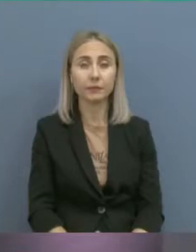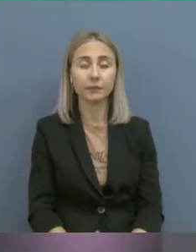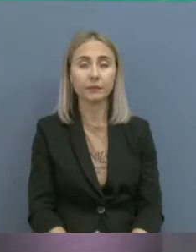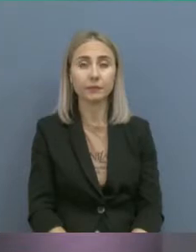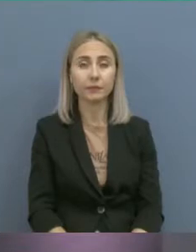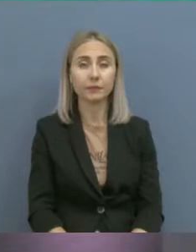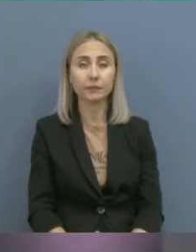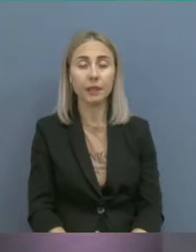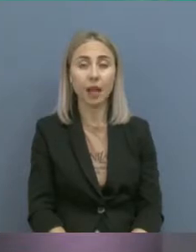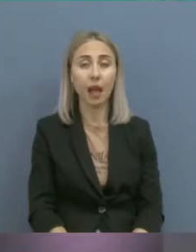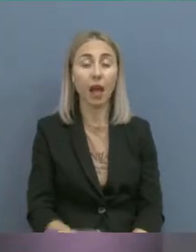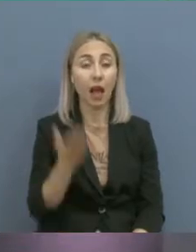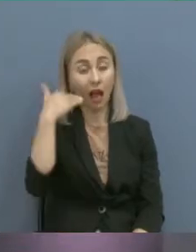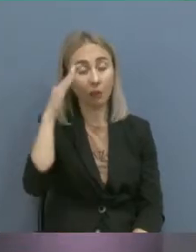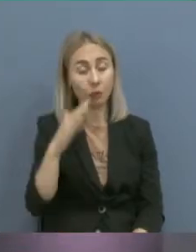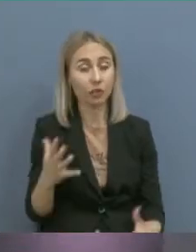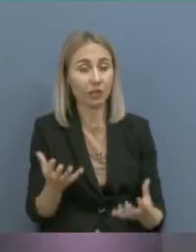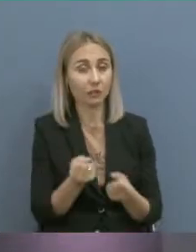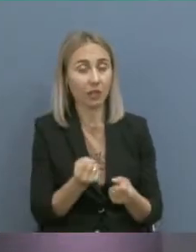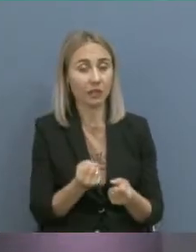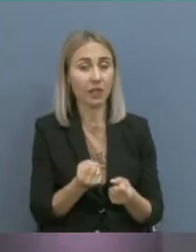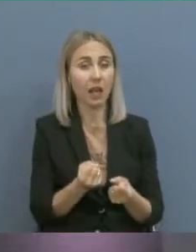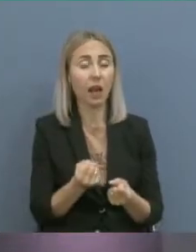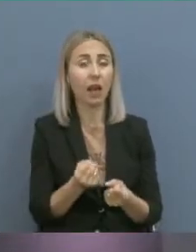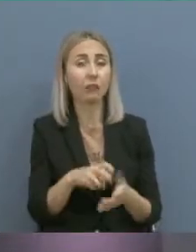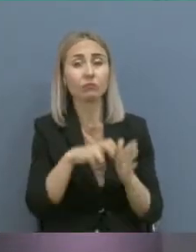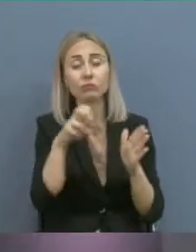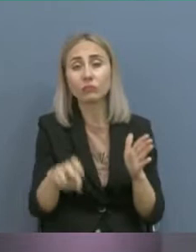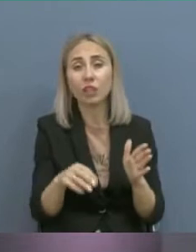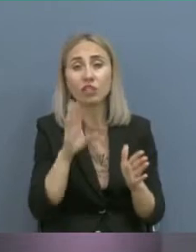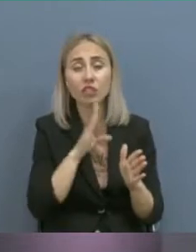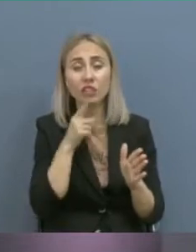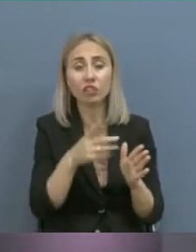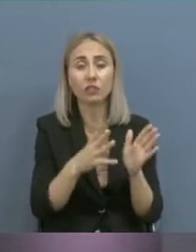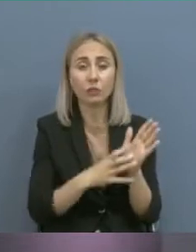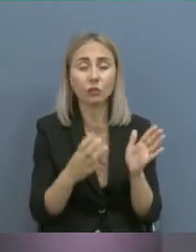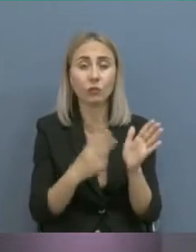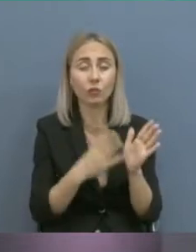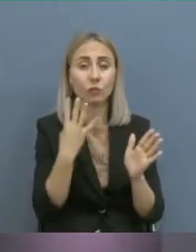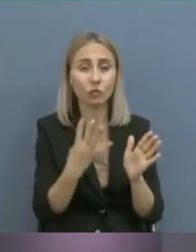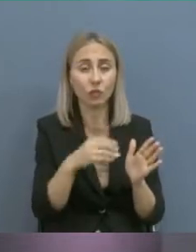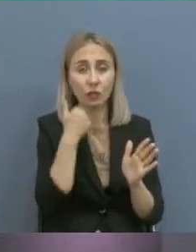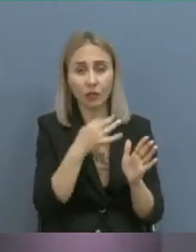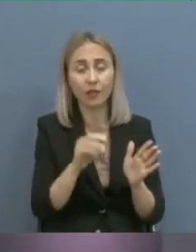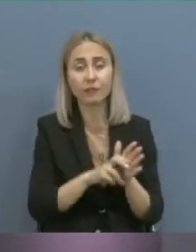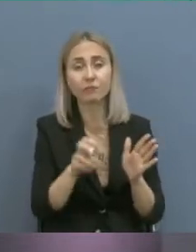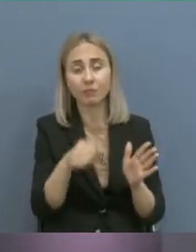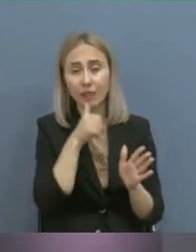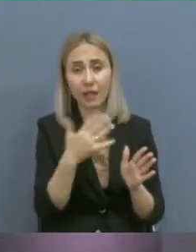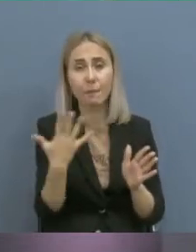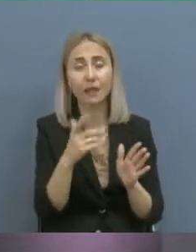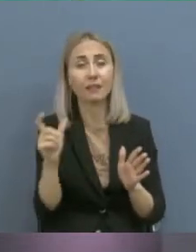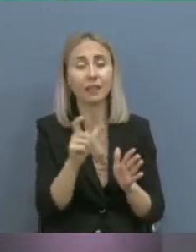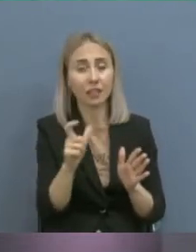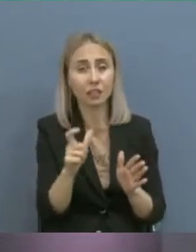Биыл Есіл ауданында кәсіп ашамын деген адамға қайтарымсыз 51 несие беру жоспарланған, құны 28 миллион теңгеден асады. Аймақта